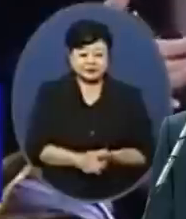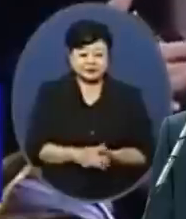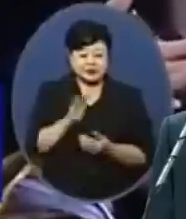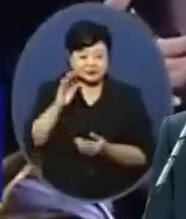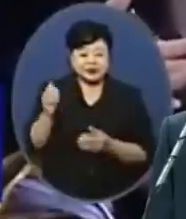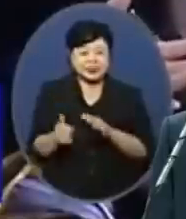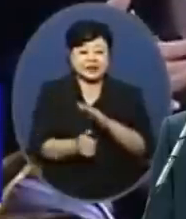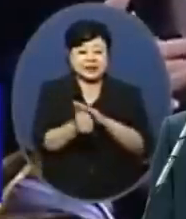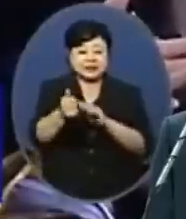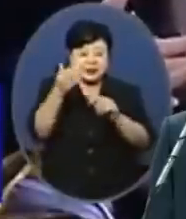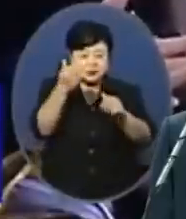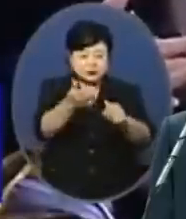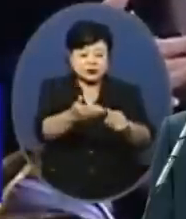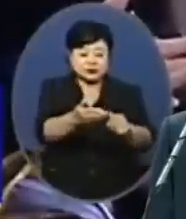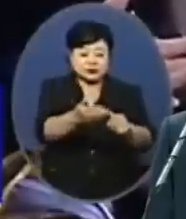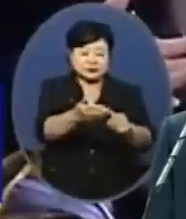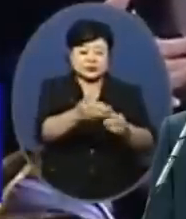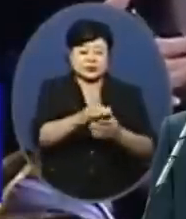너희 미래에